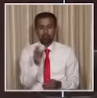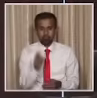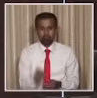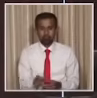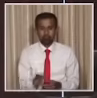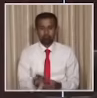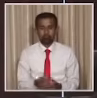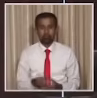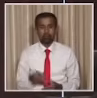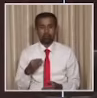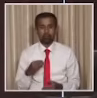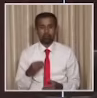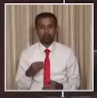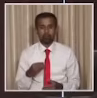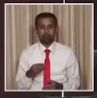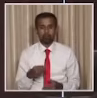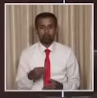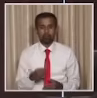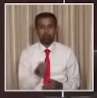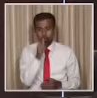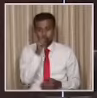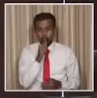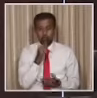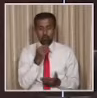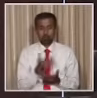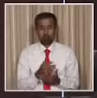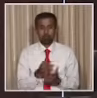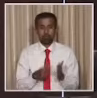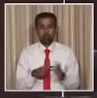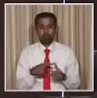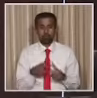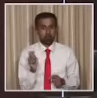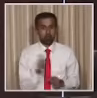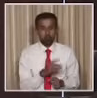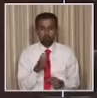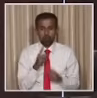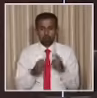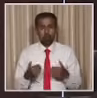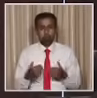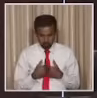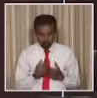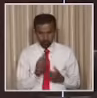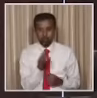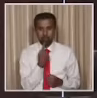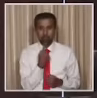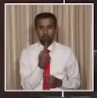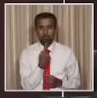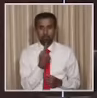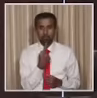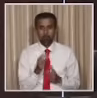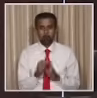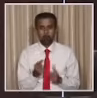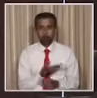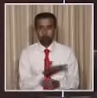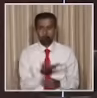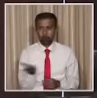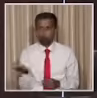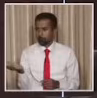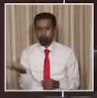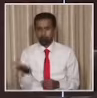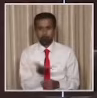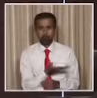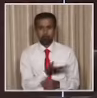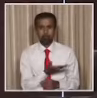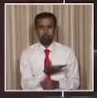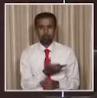ඔය දැන් මේක ණය මේ පොලු තියපු කට්ටිය ගැන කතා කරනවා බදු ගෙවන්නේ නැති කට්ටිය ගැන කතා කරනවා මටද කියන්නේ ඔබතුමා මේ මේ පාර්ලිමේන්තුවේ මේ උළුගැඩි හිස් නැති හිස්